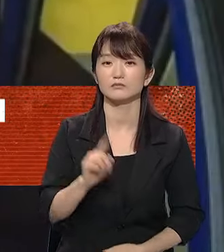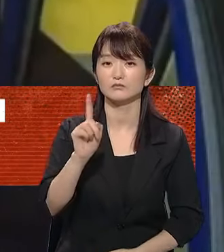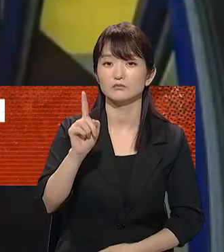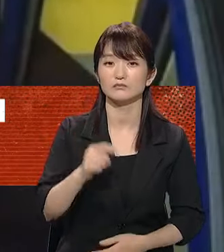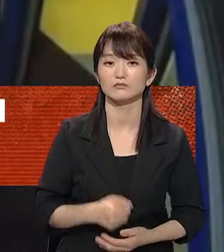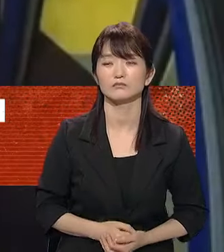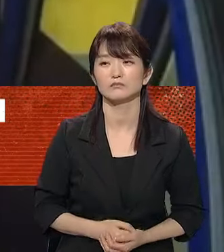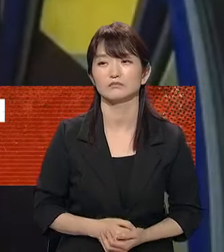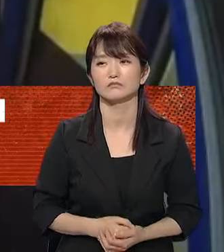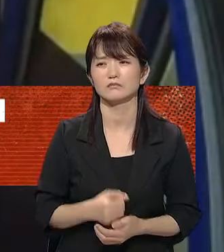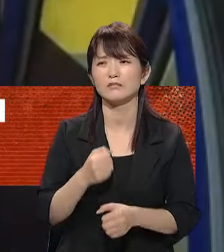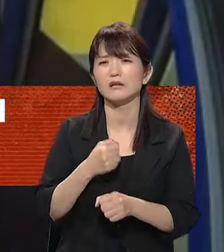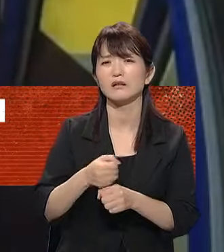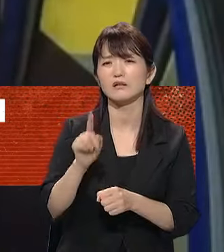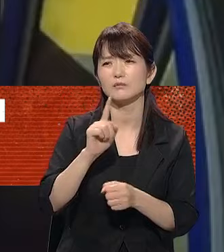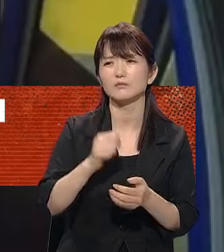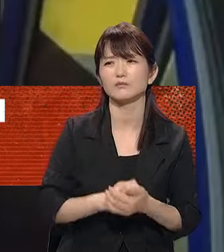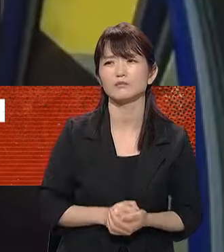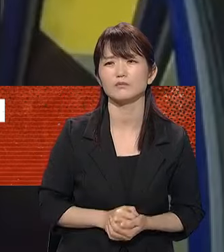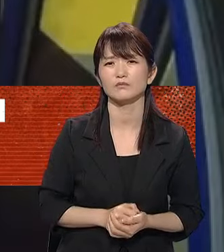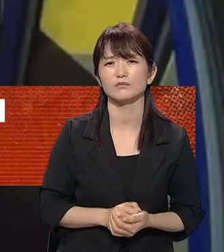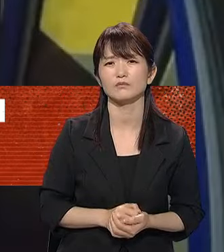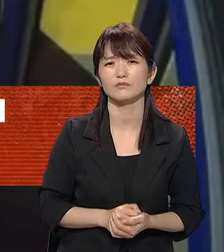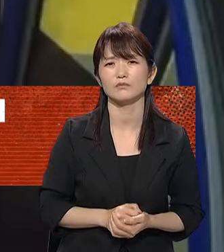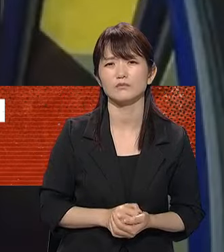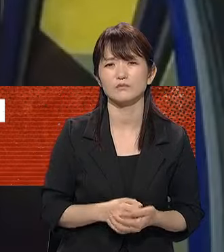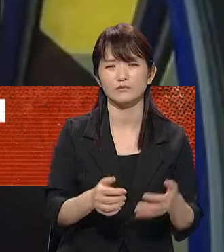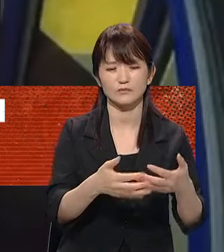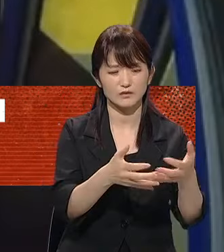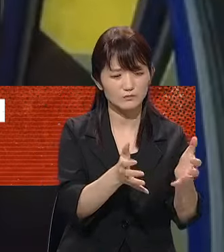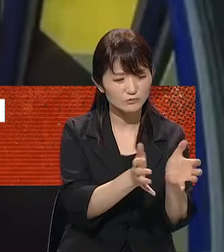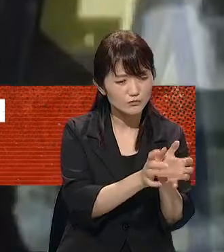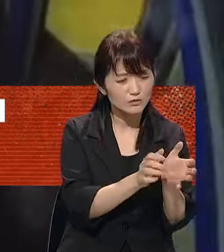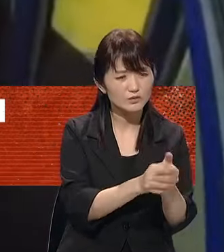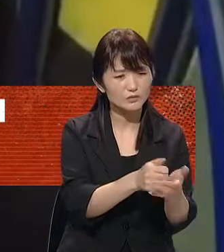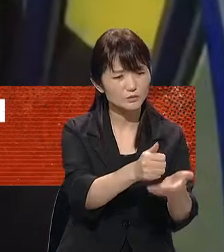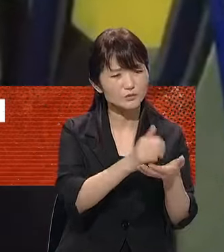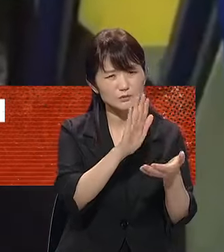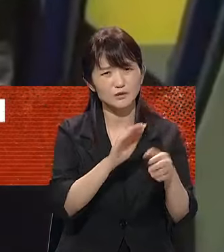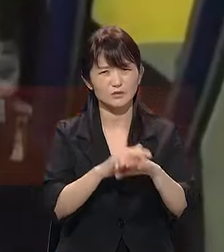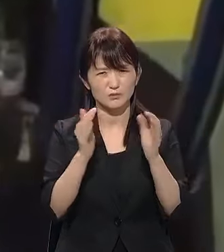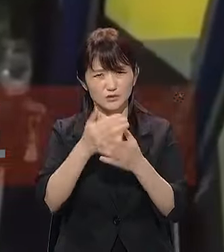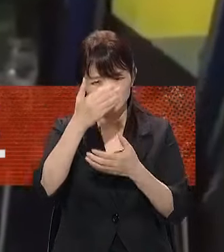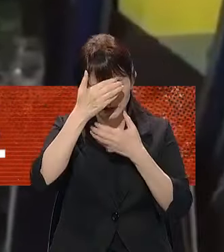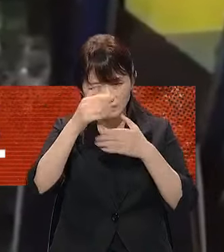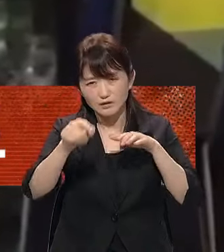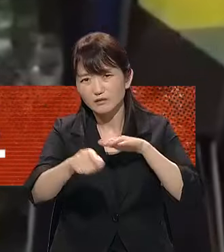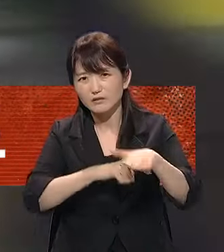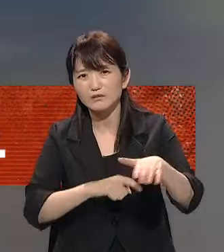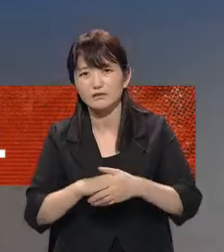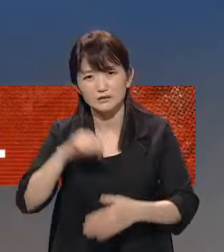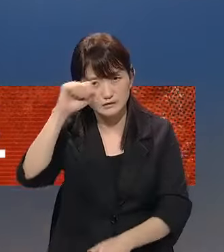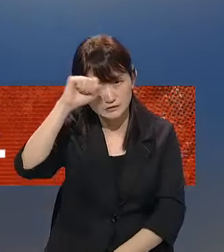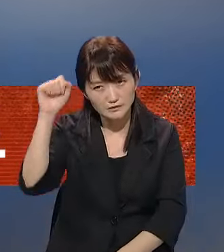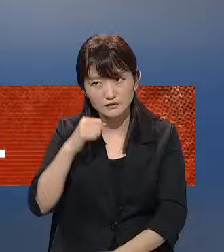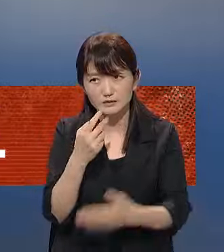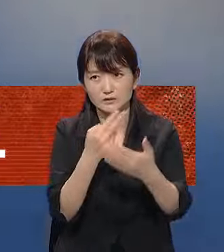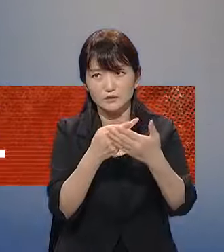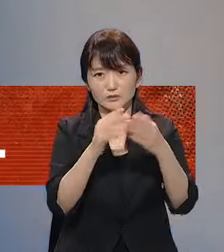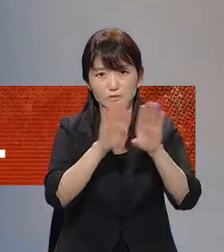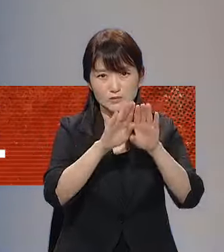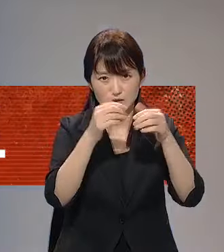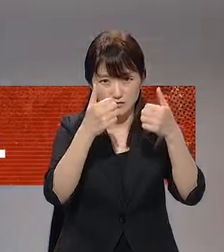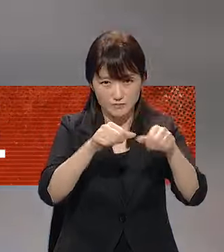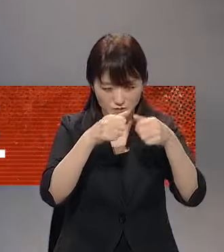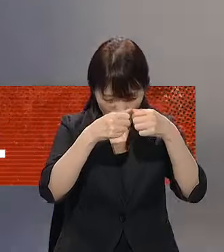빠지네. 자, 정말 황당하지만 전 우리들 손님이 아니고 모두 강도들이었다고 합니다. 헛. 새벽에 유리문을